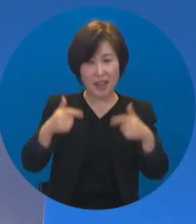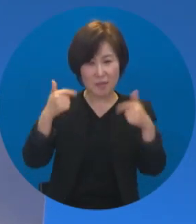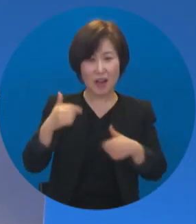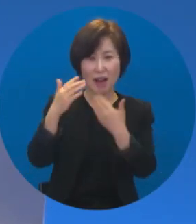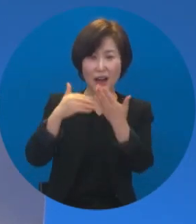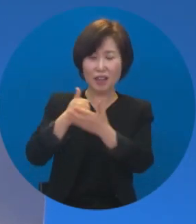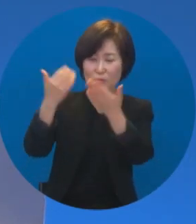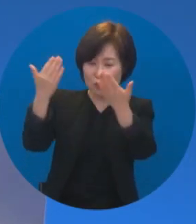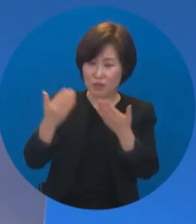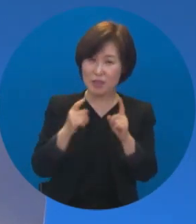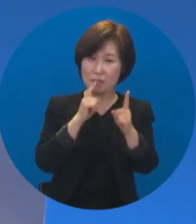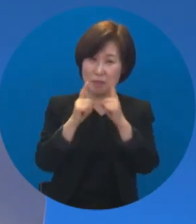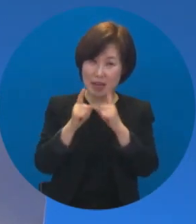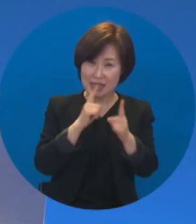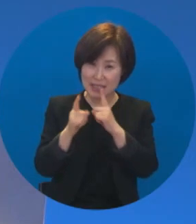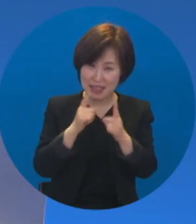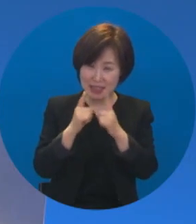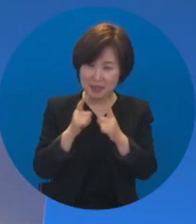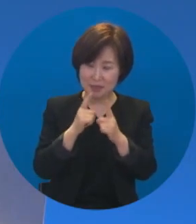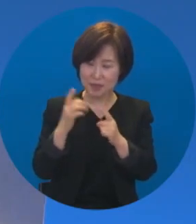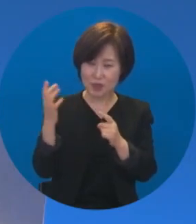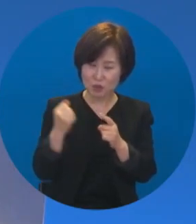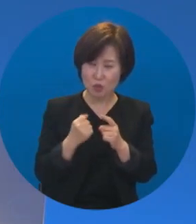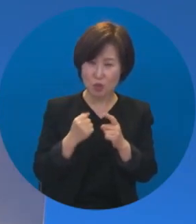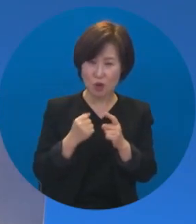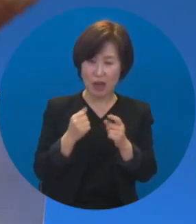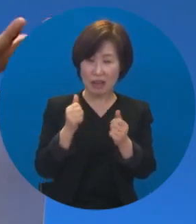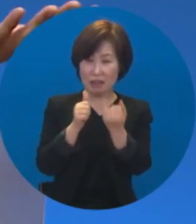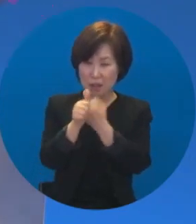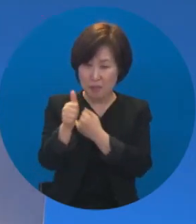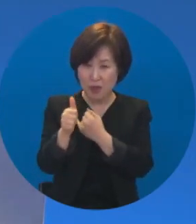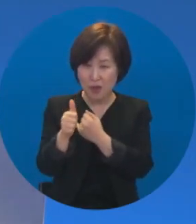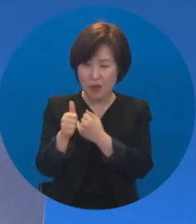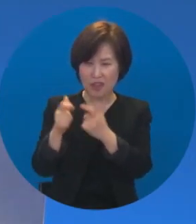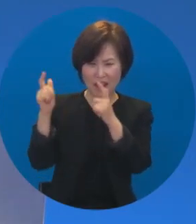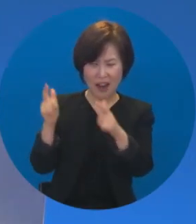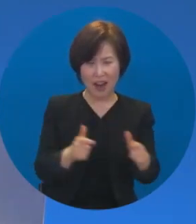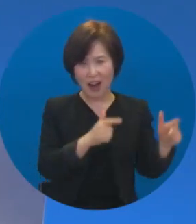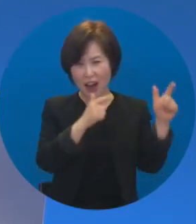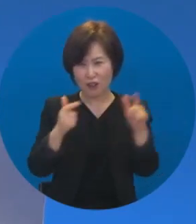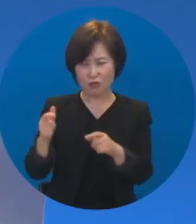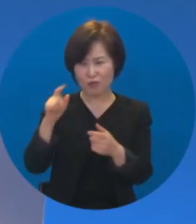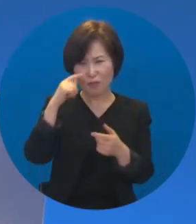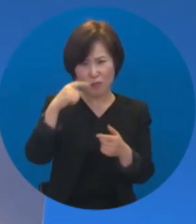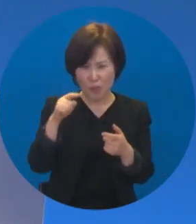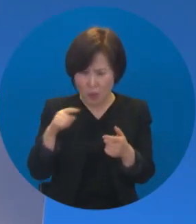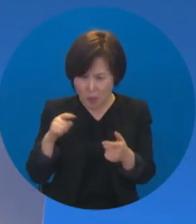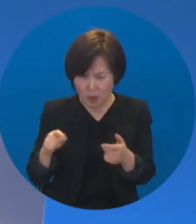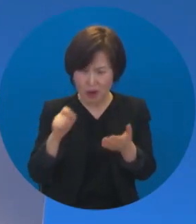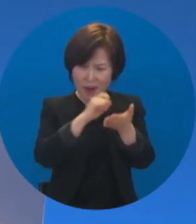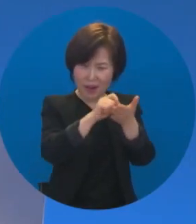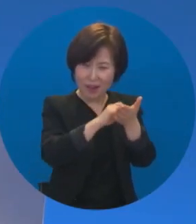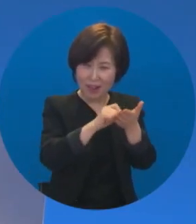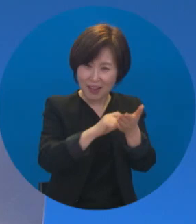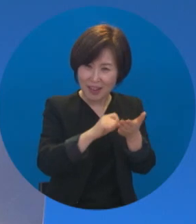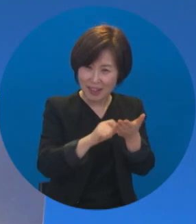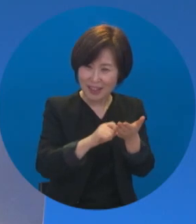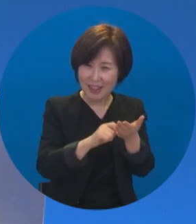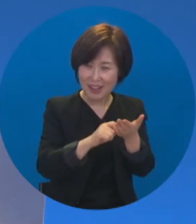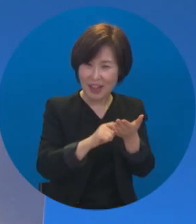주시는 말씀과 그 마음을 남편이 일기로 쓰면서 도리어 안 아픈 사람들을 격려하면서 그렇게 보냈습니다.